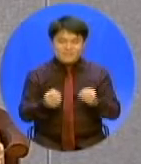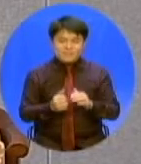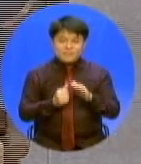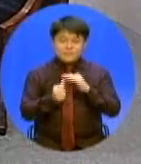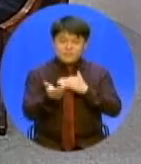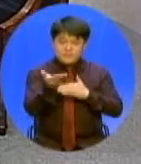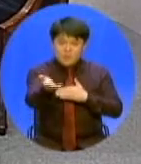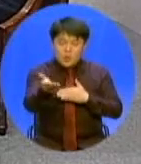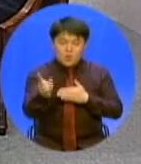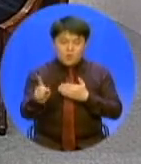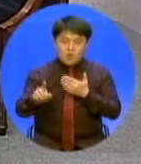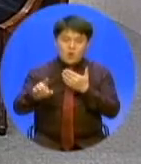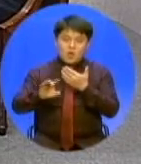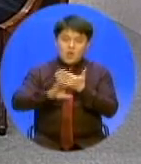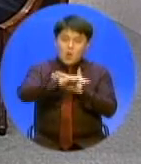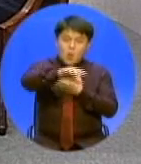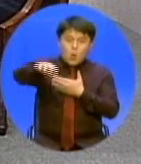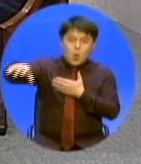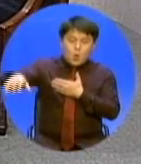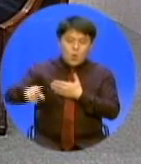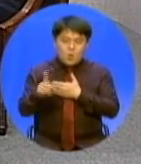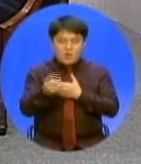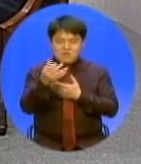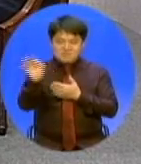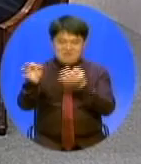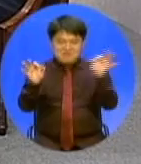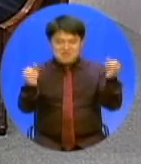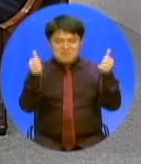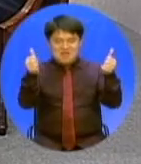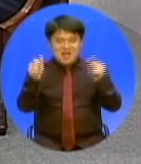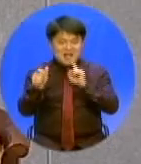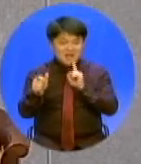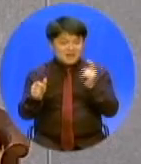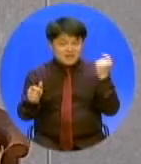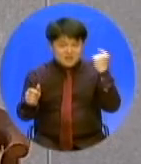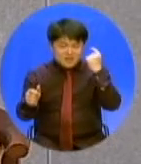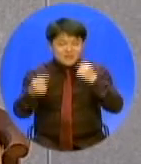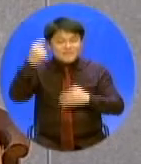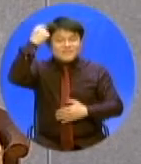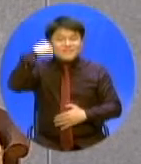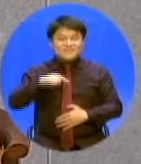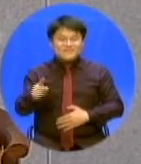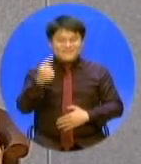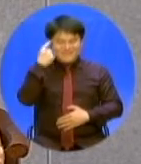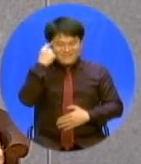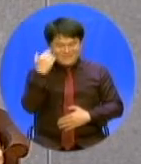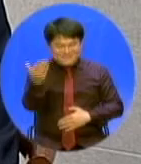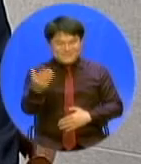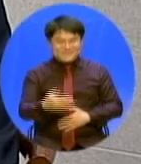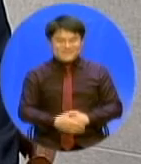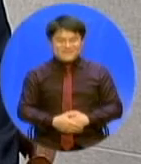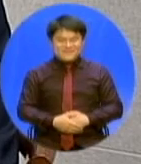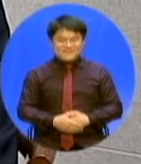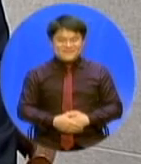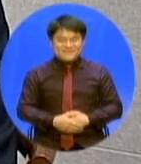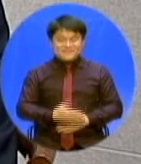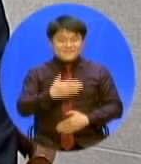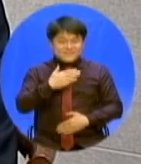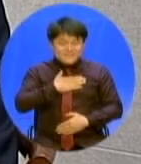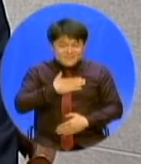네. 뭐 대외적으로도 많은 그 인정을 받으셨는데 소감이 어떠세요?